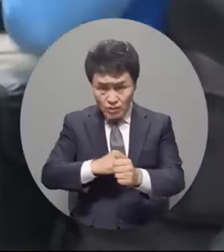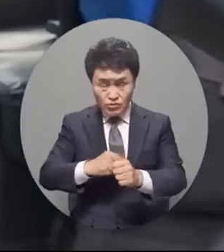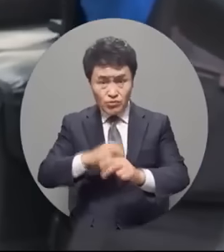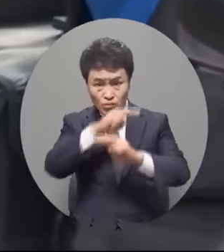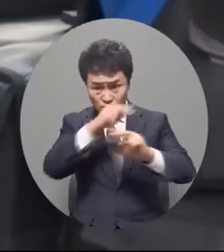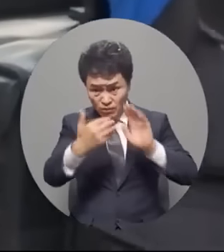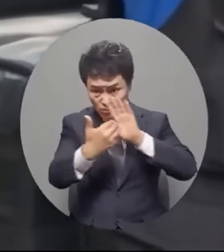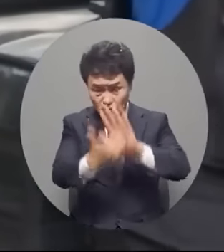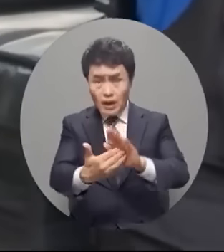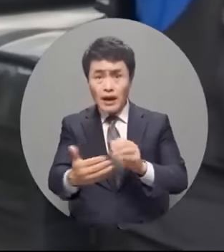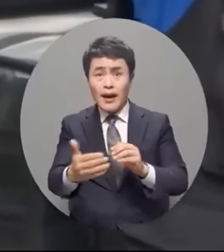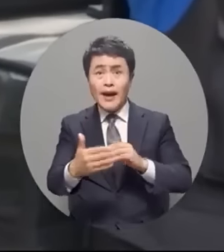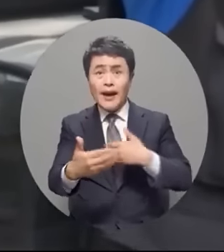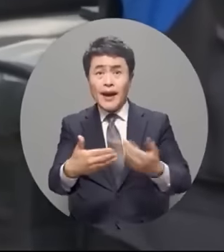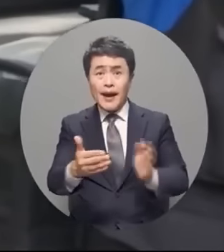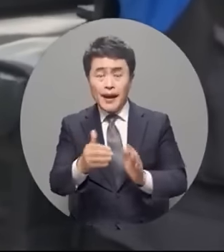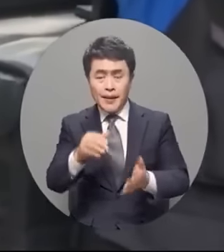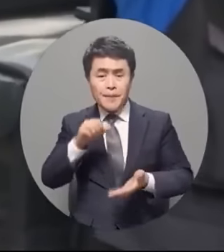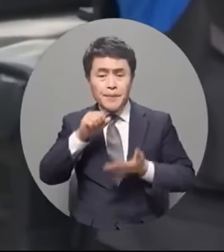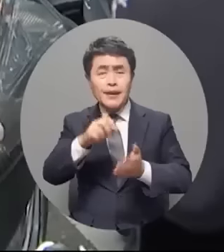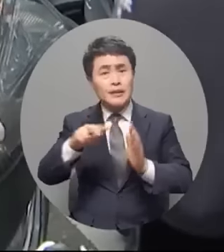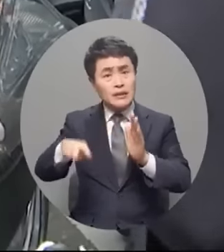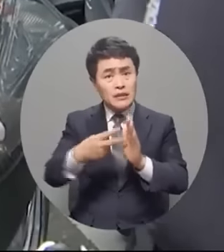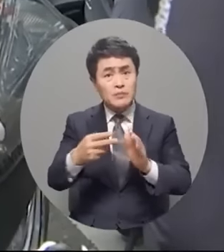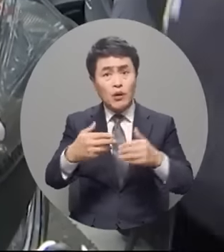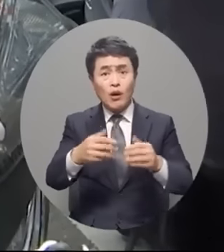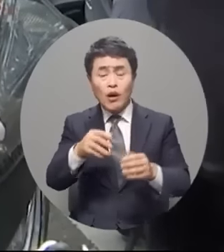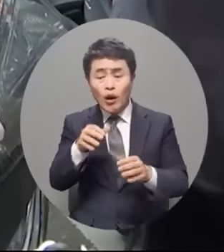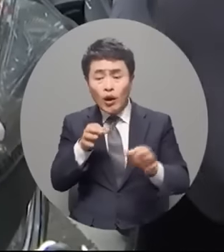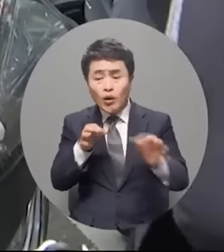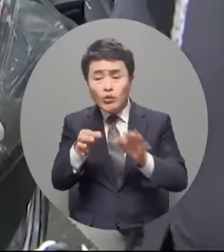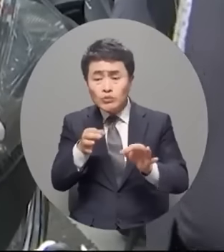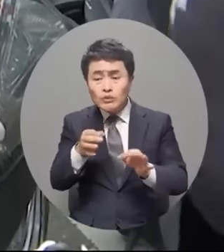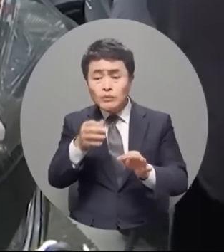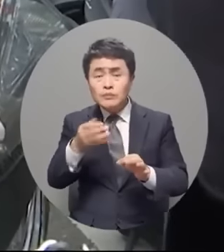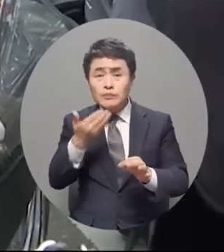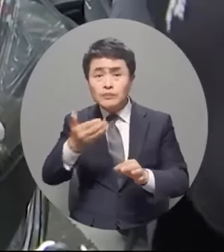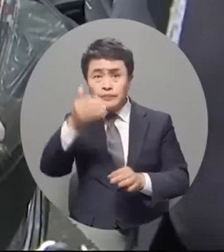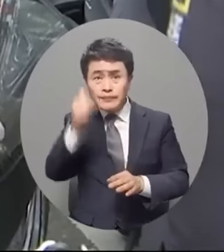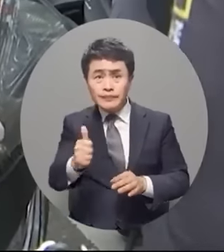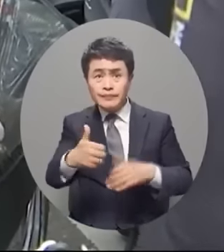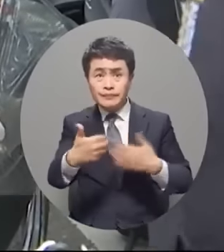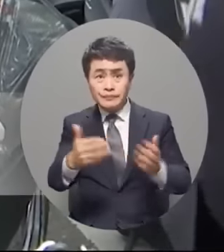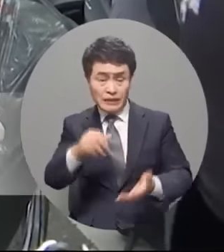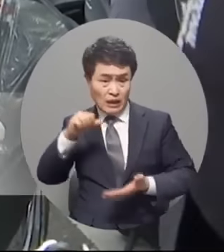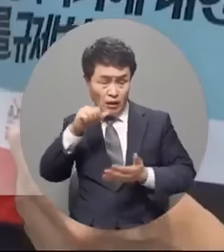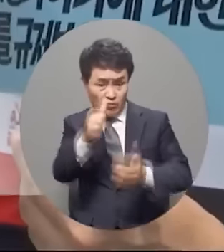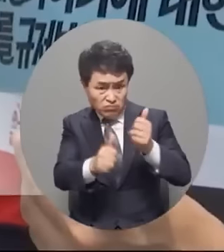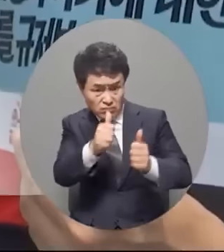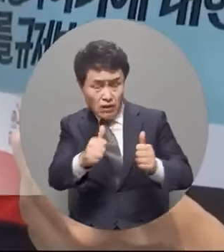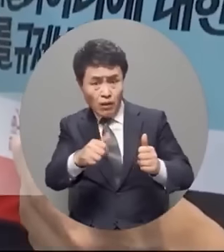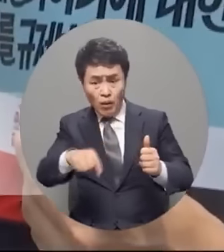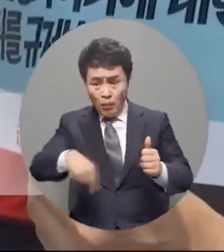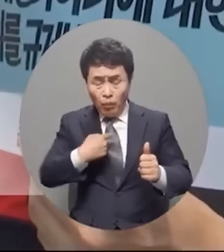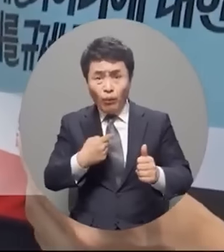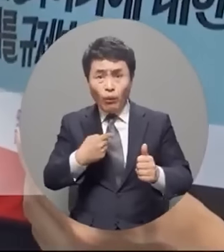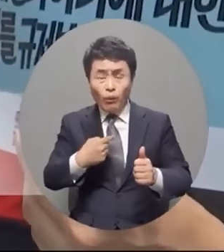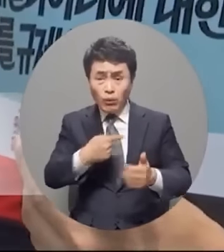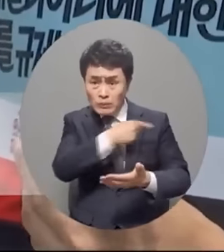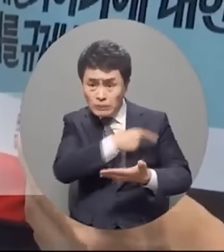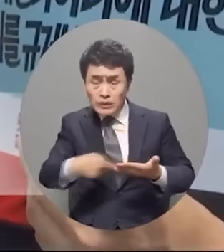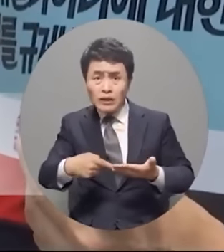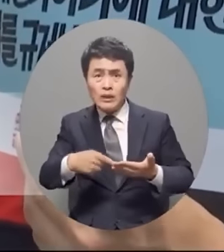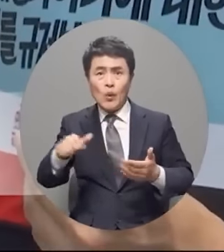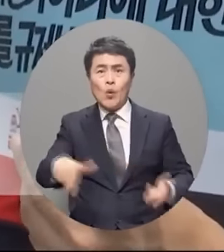배달 노동자와 음식점 사장 200여 명이 국회 앞에 모였습니다. 이들은 배달앱의 무료 경쟁에 자신들이 희생되고 있다며 오늘